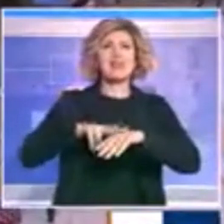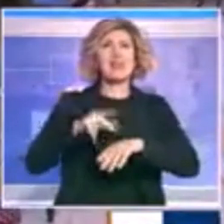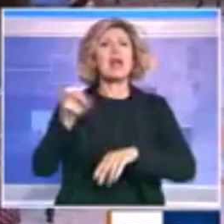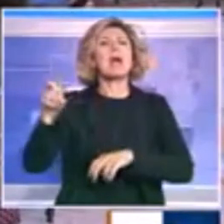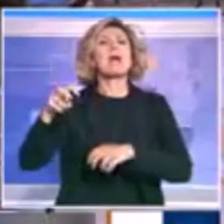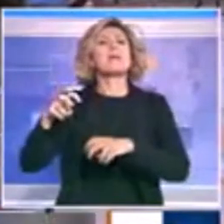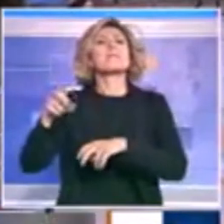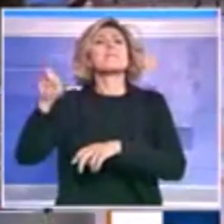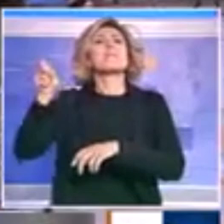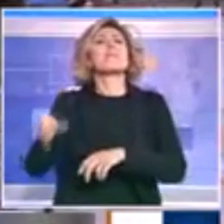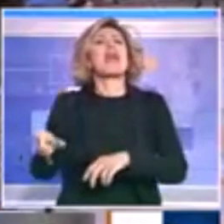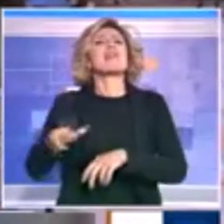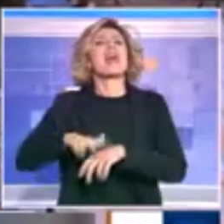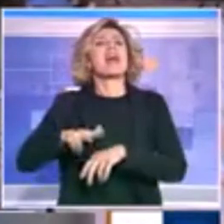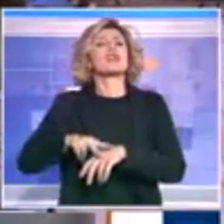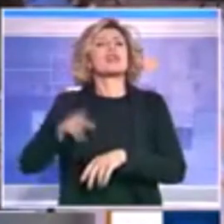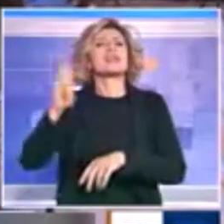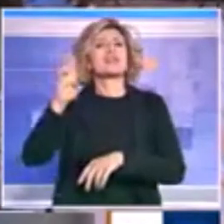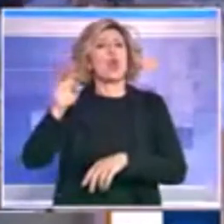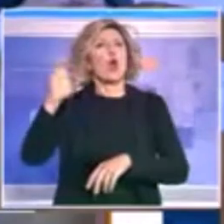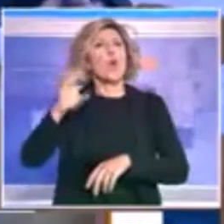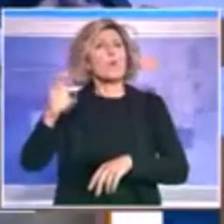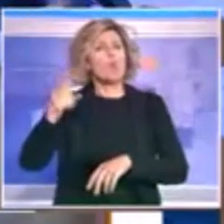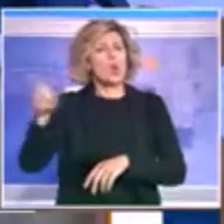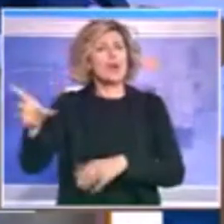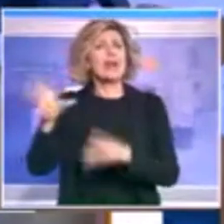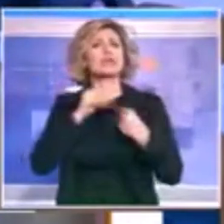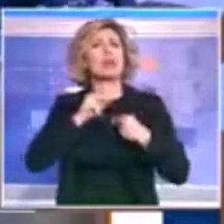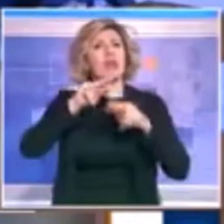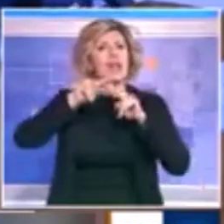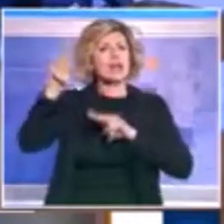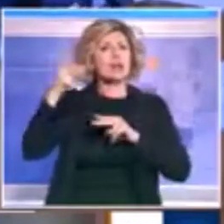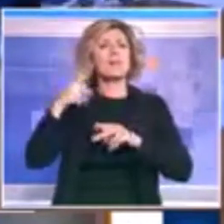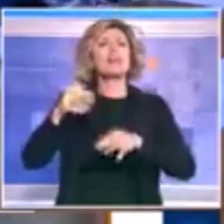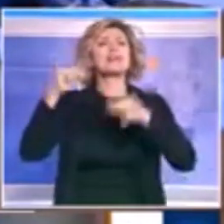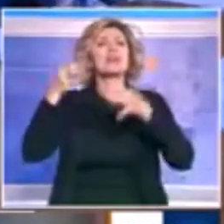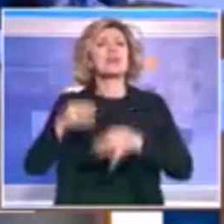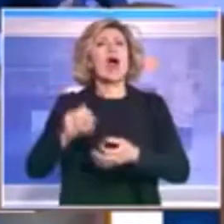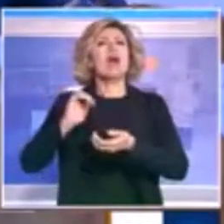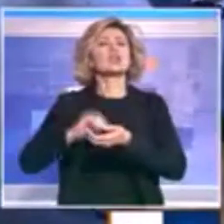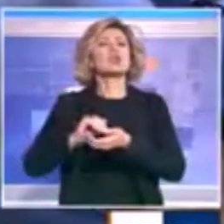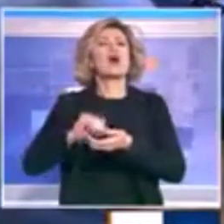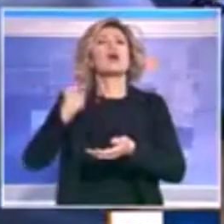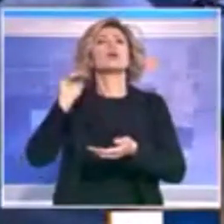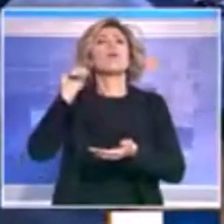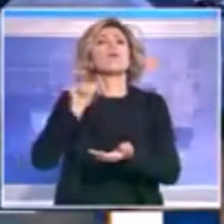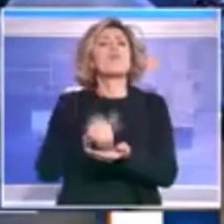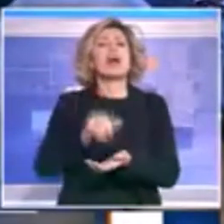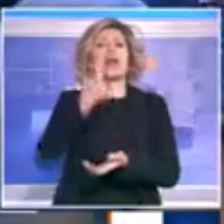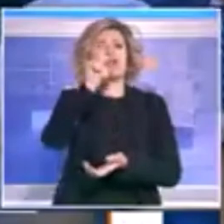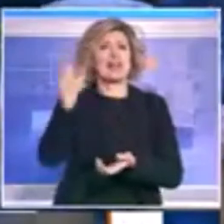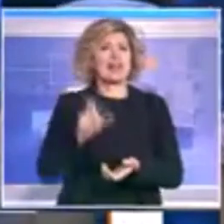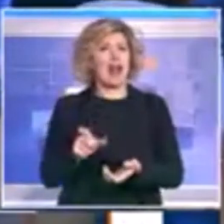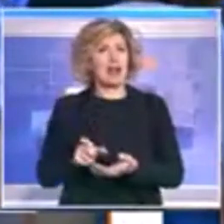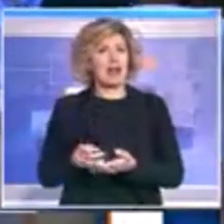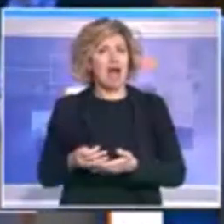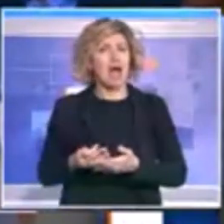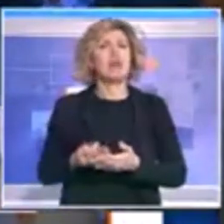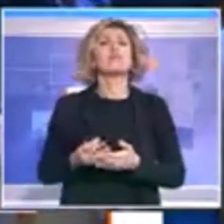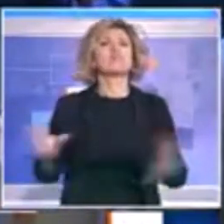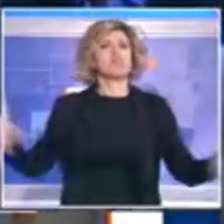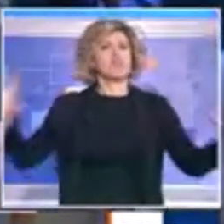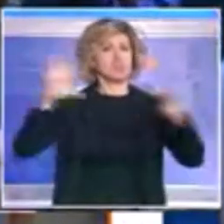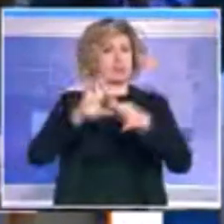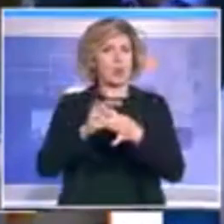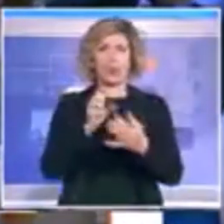prefetto Sante Copponi e dal responsabile nazionale per la sicurezza dell'Associazione Bancaria Italiana, Marco Iaconis. L'intesa, di